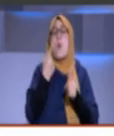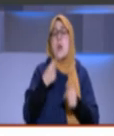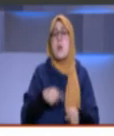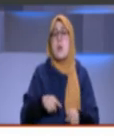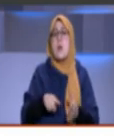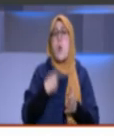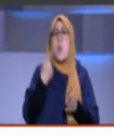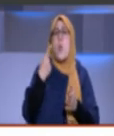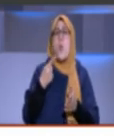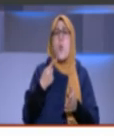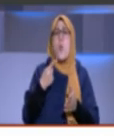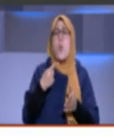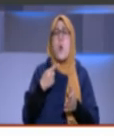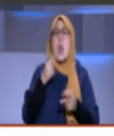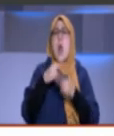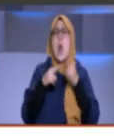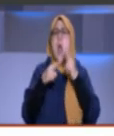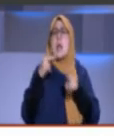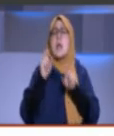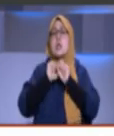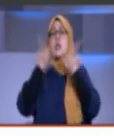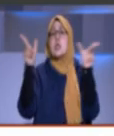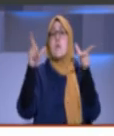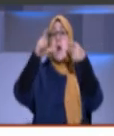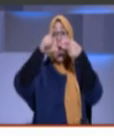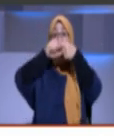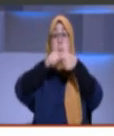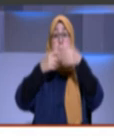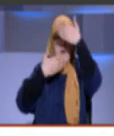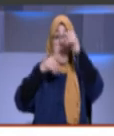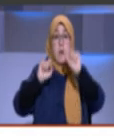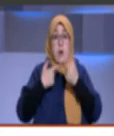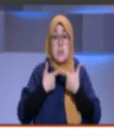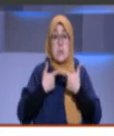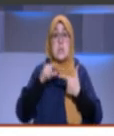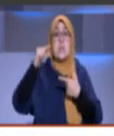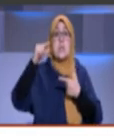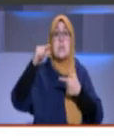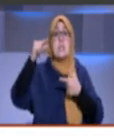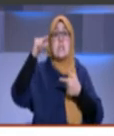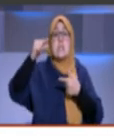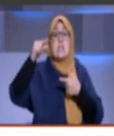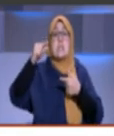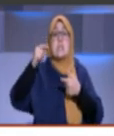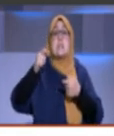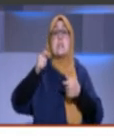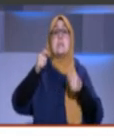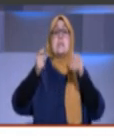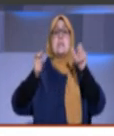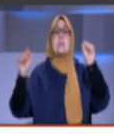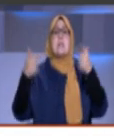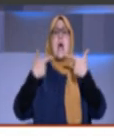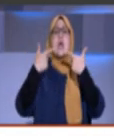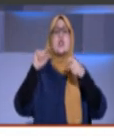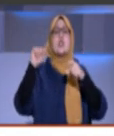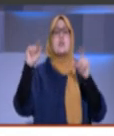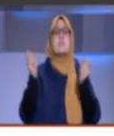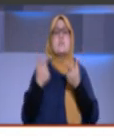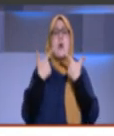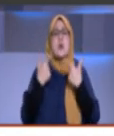نقطة كشف عن ارتباط الإخوان بداعش وبالقاعدة وبغيرها من التنظيمات، صحيح. إن كانت الخلايا دي عندما